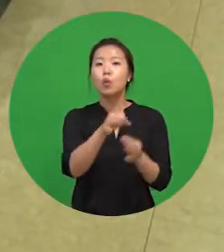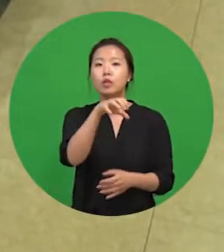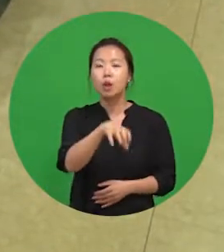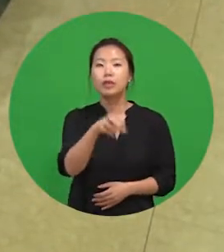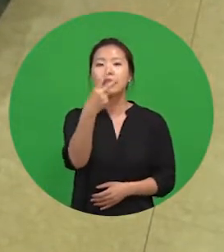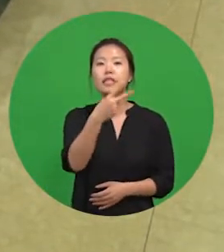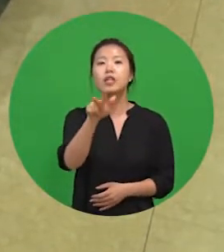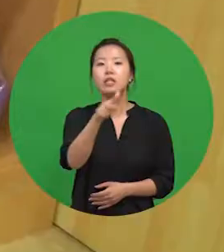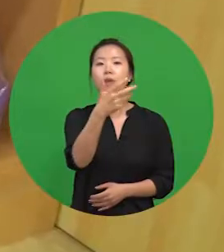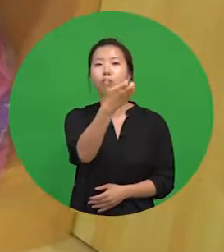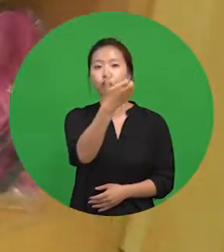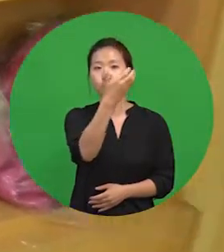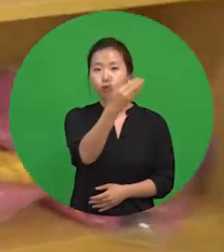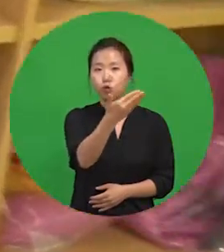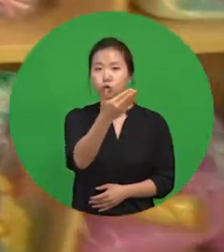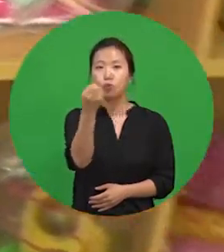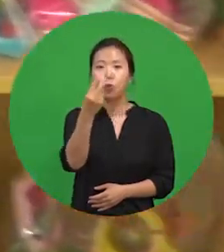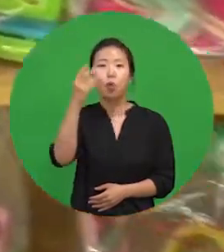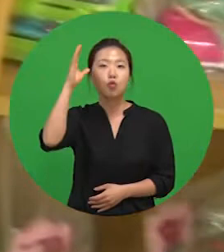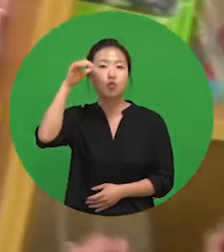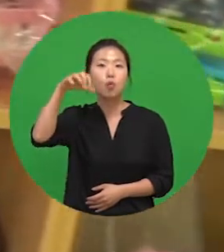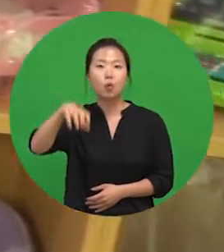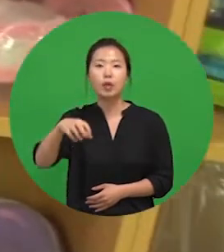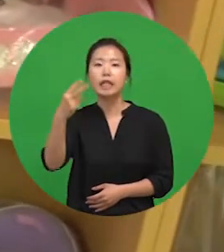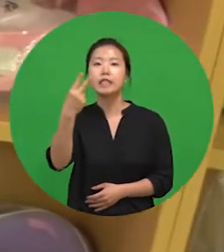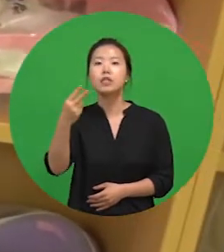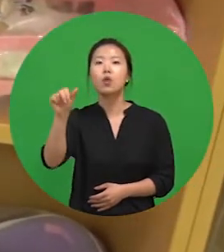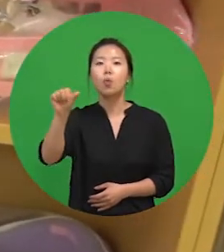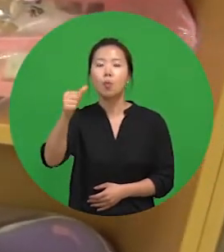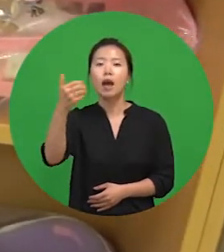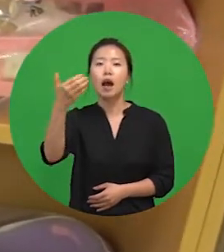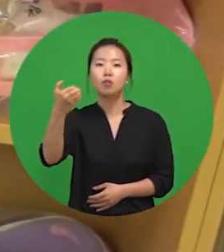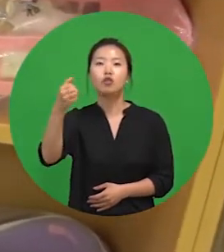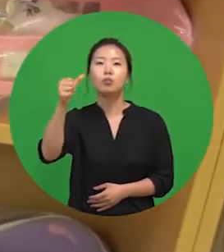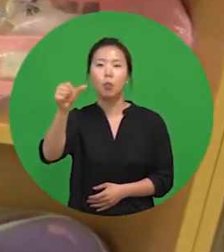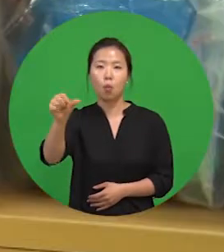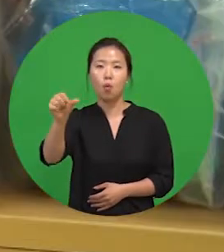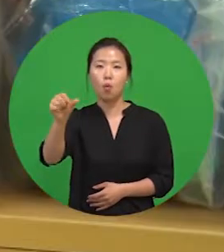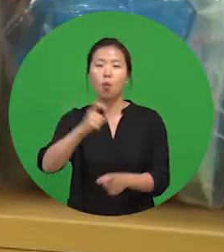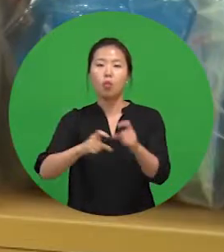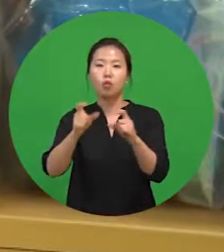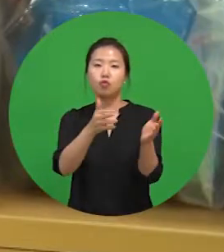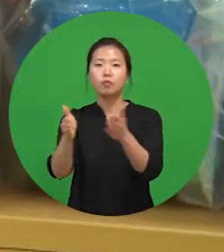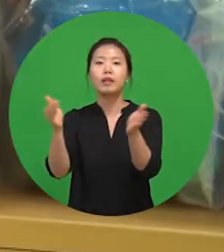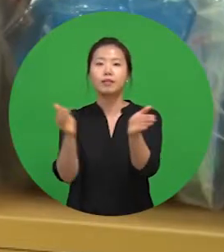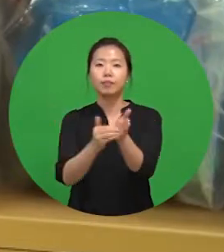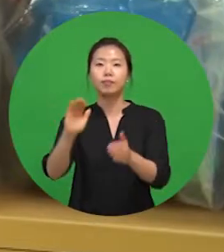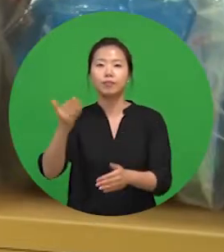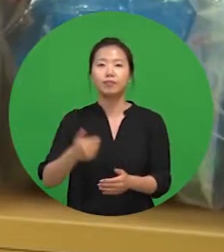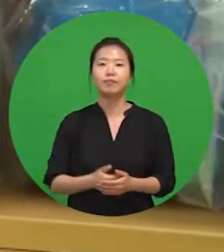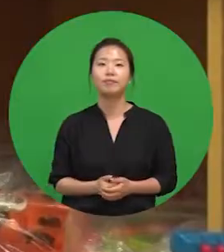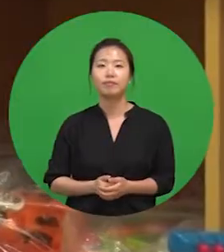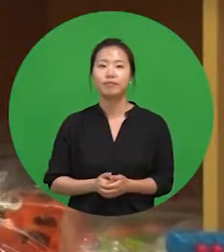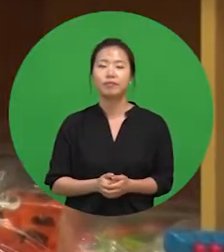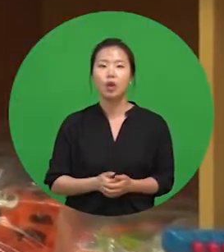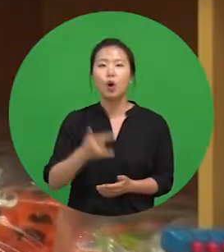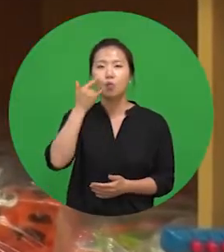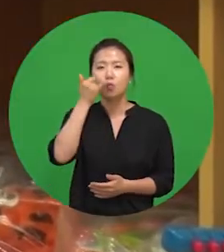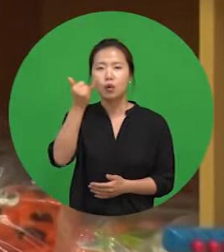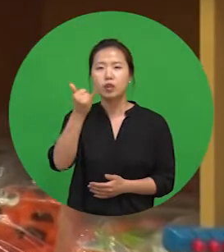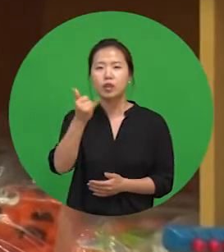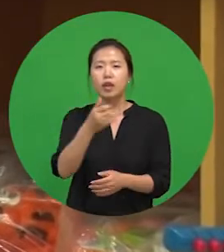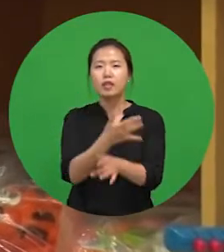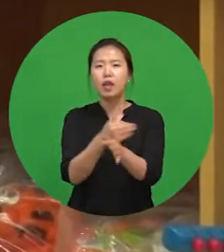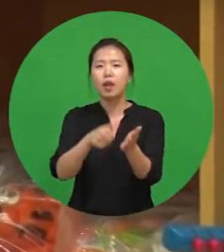구로점은 2,799점, 개봉점은 2,595점의 장난감이 구비됐습니다.